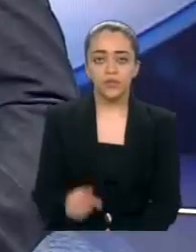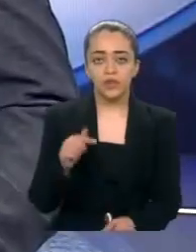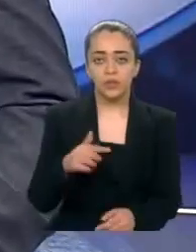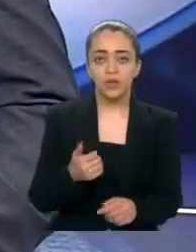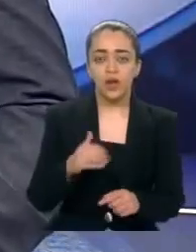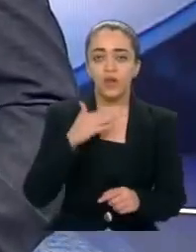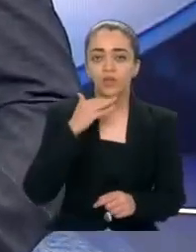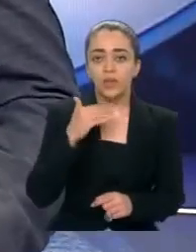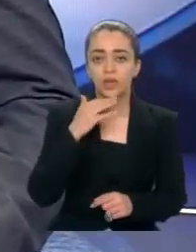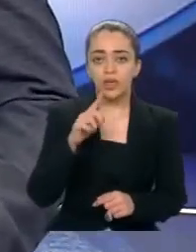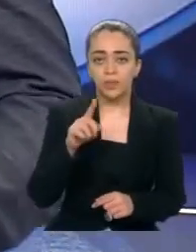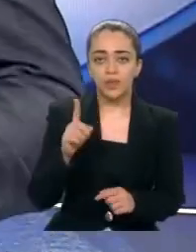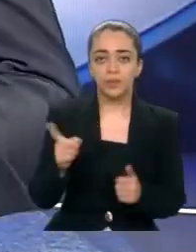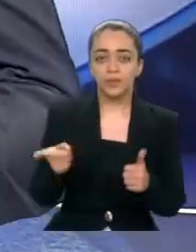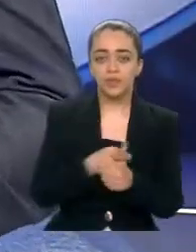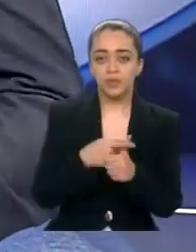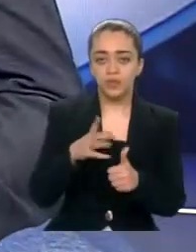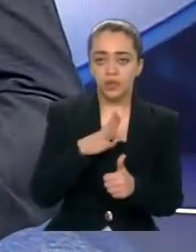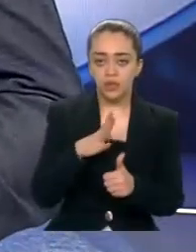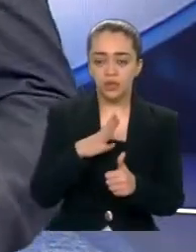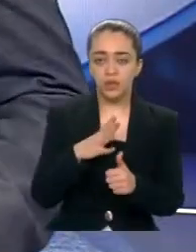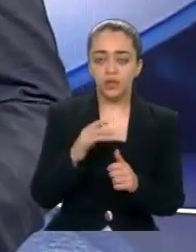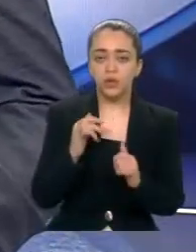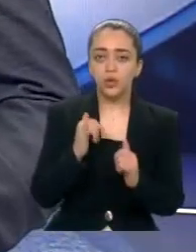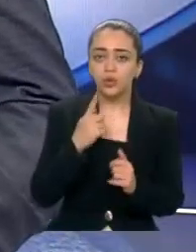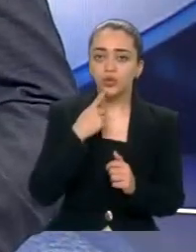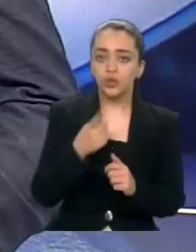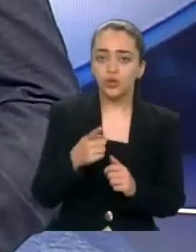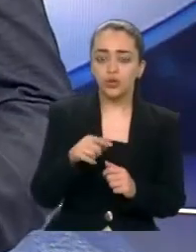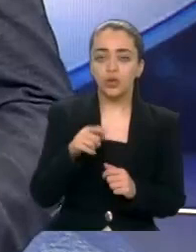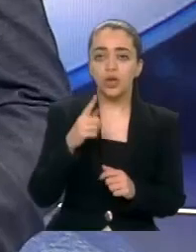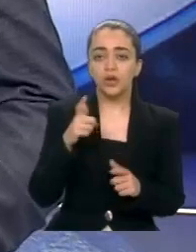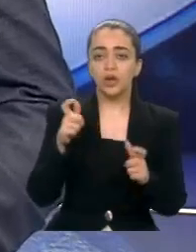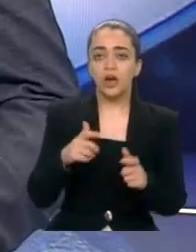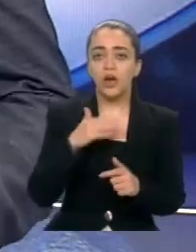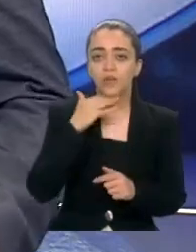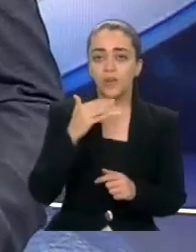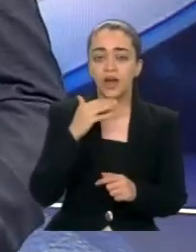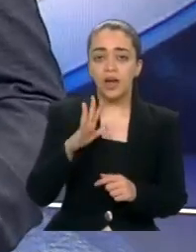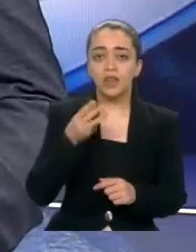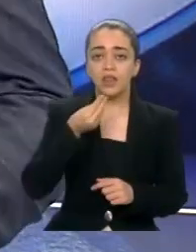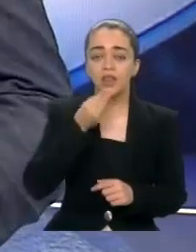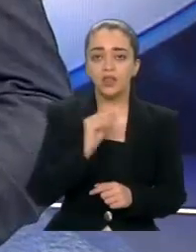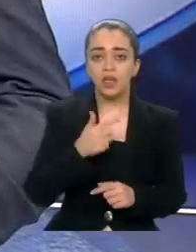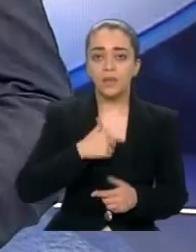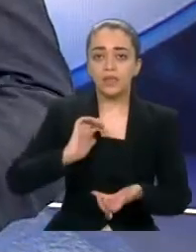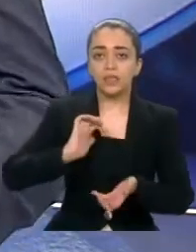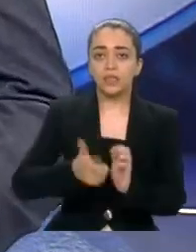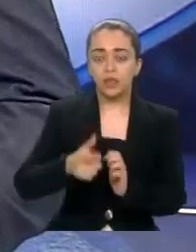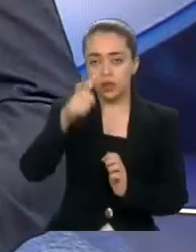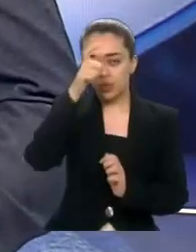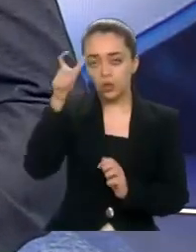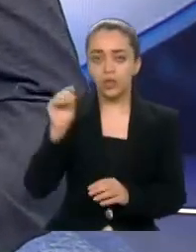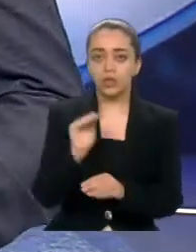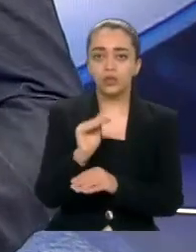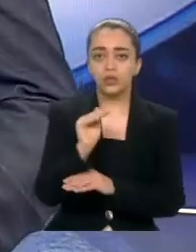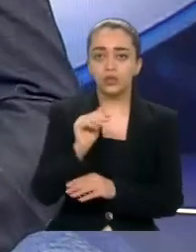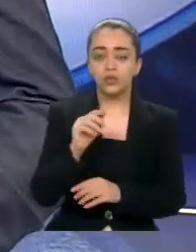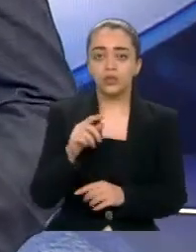Maalesef Avrupa'da yeni bir birinciliğimiz var. Maalesef diyoruz çünkü Avrupa'daki en genç kalp krizleri Türkiye'de